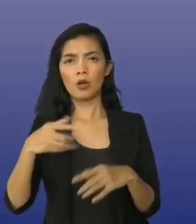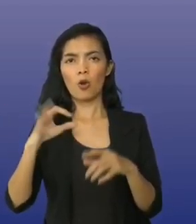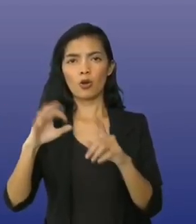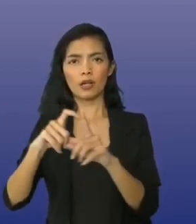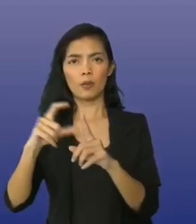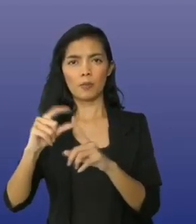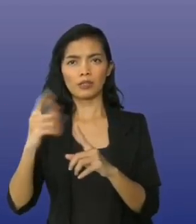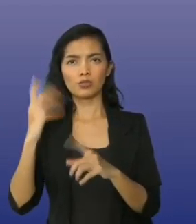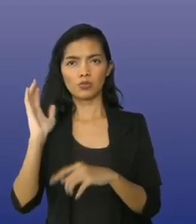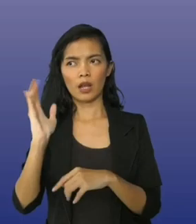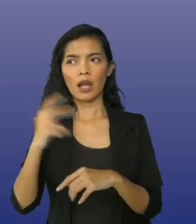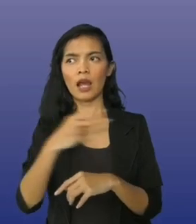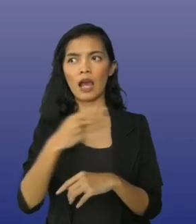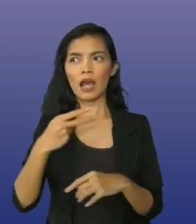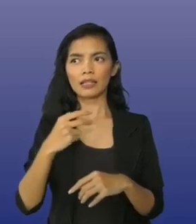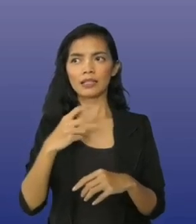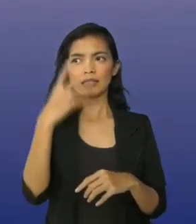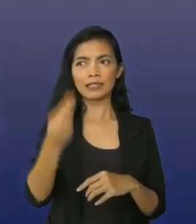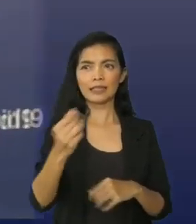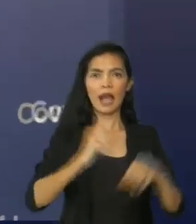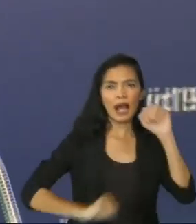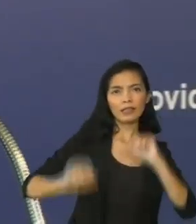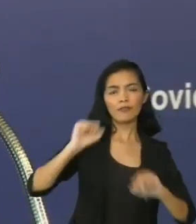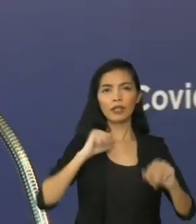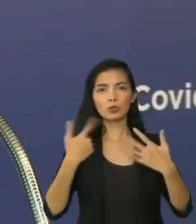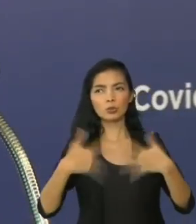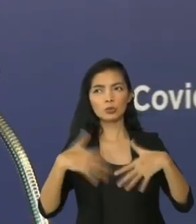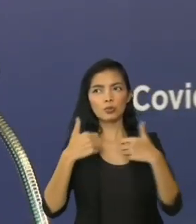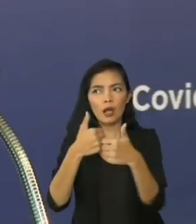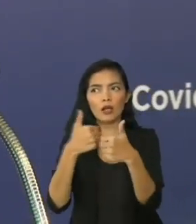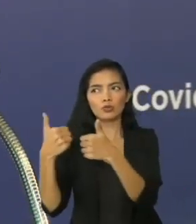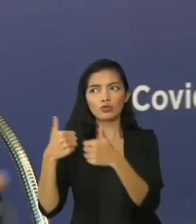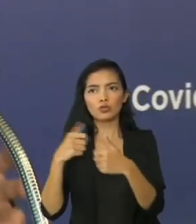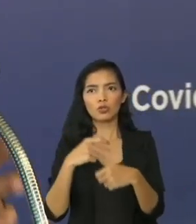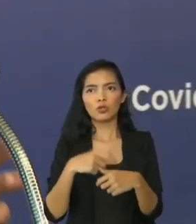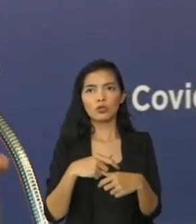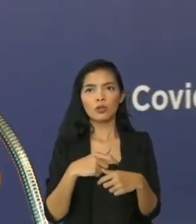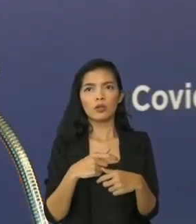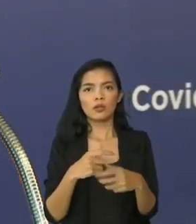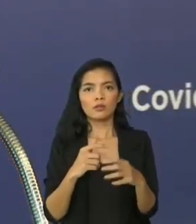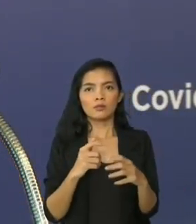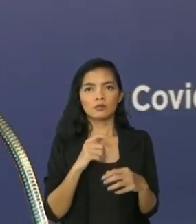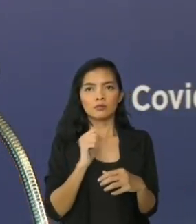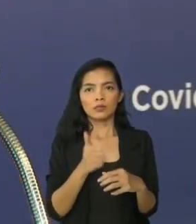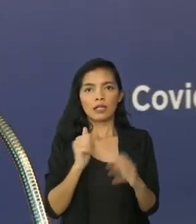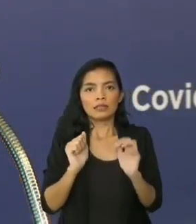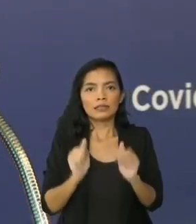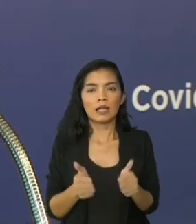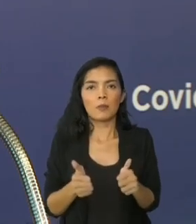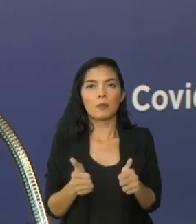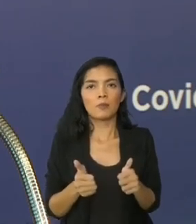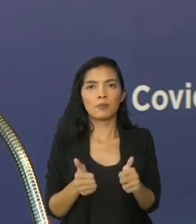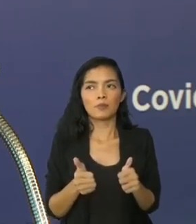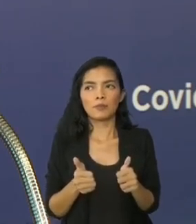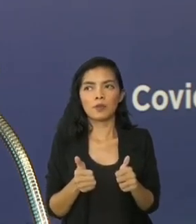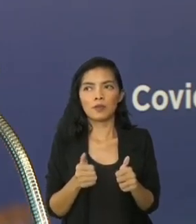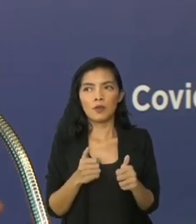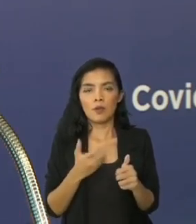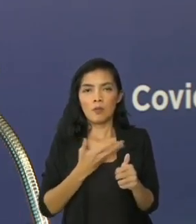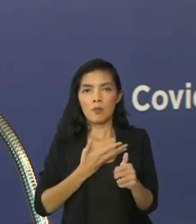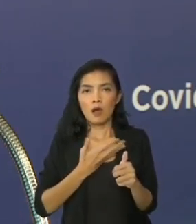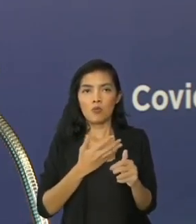aktivitas Desa sudah cukup boplak bagus di dalam konteks untuk mempersiapkan diri dan menuju saya